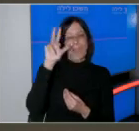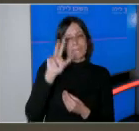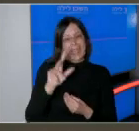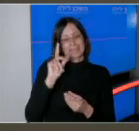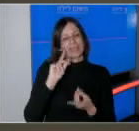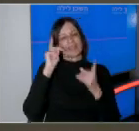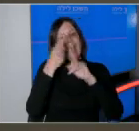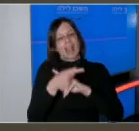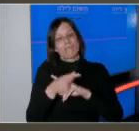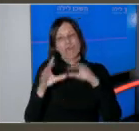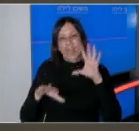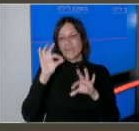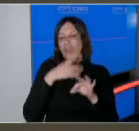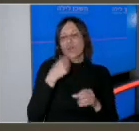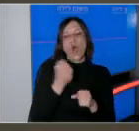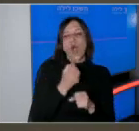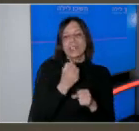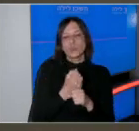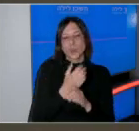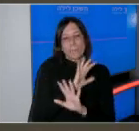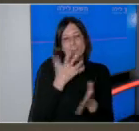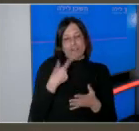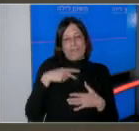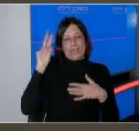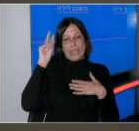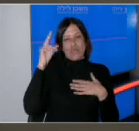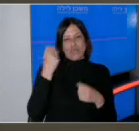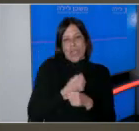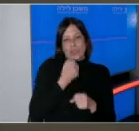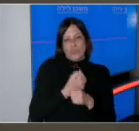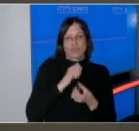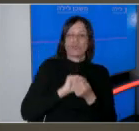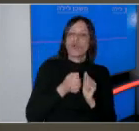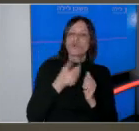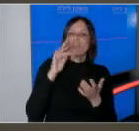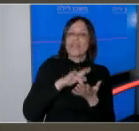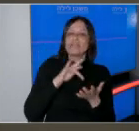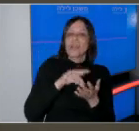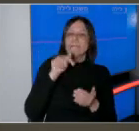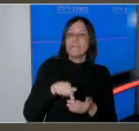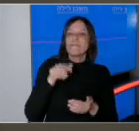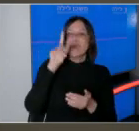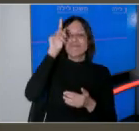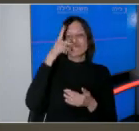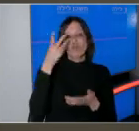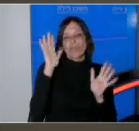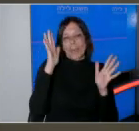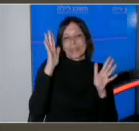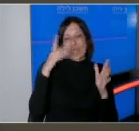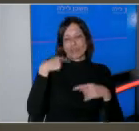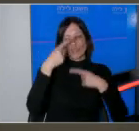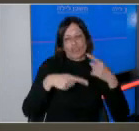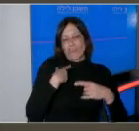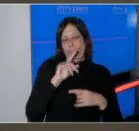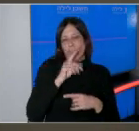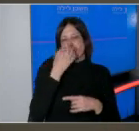כל הנבחרים שלא עשו מה שהבטיחו שיעשו, או שנמצאים כאן יותר מדי שנים ולא משפרים את